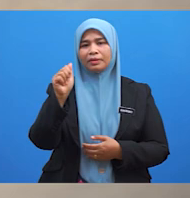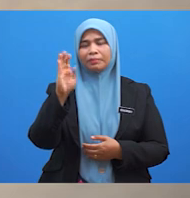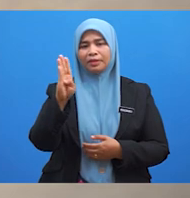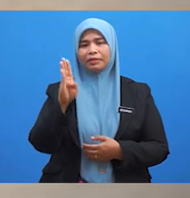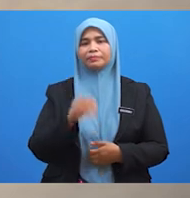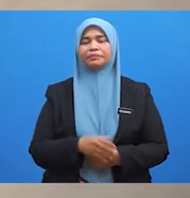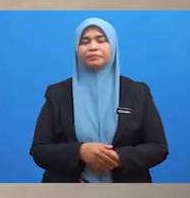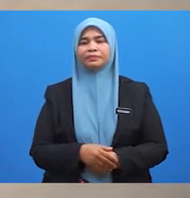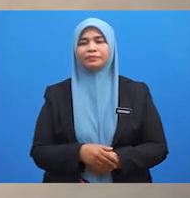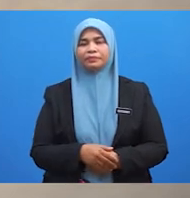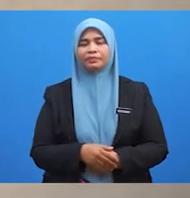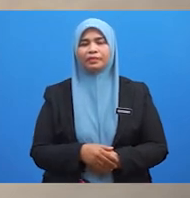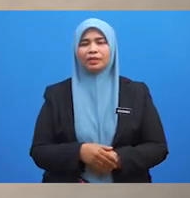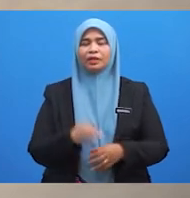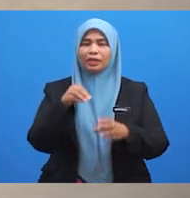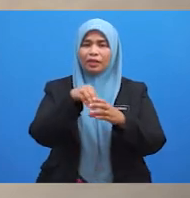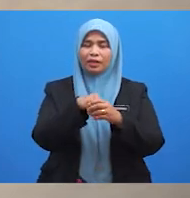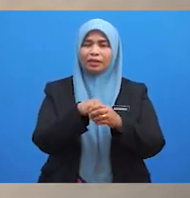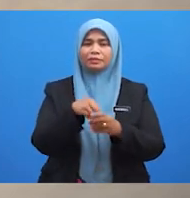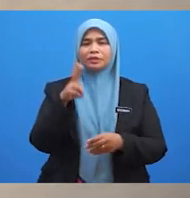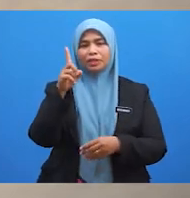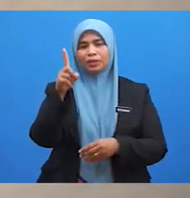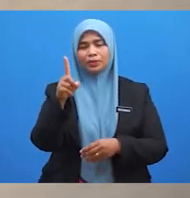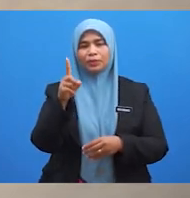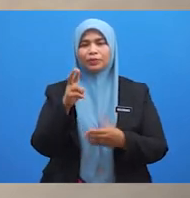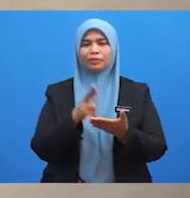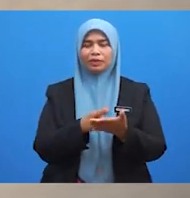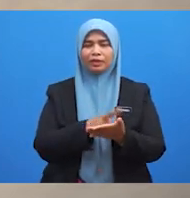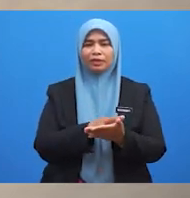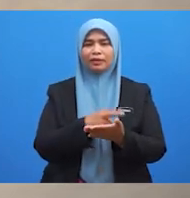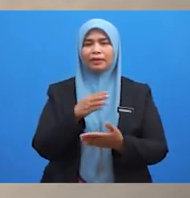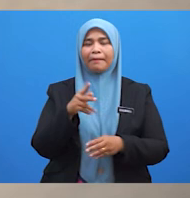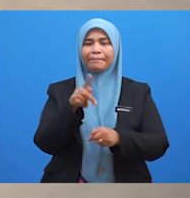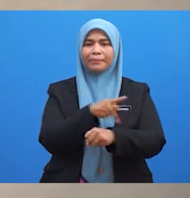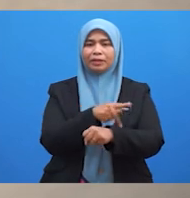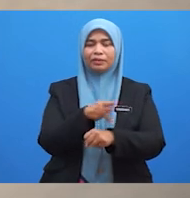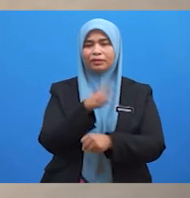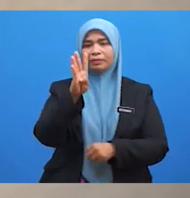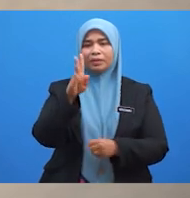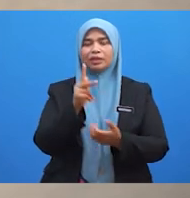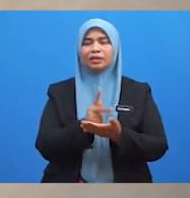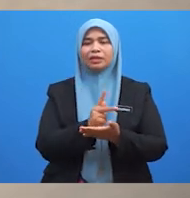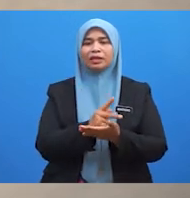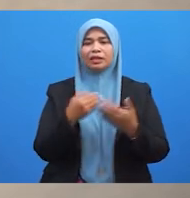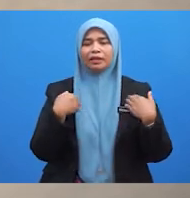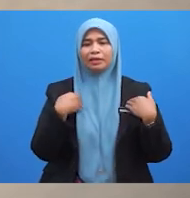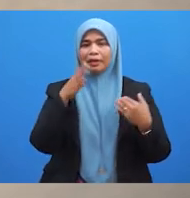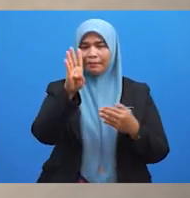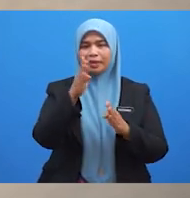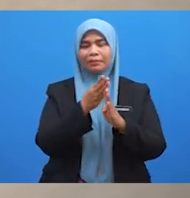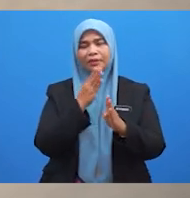B. Dalam satu rangkap pantun empat kerat, terdapat empat baris